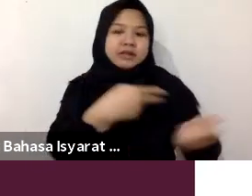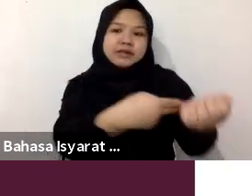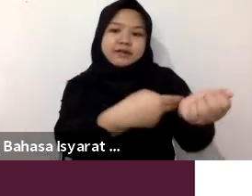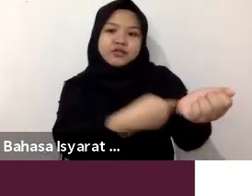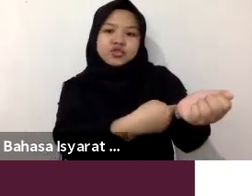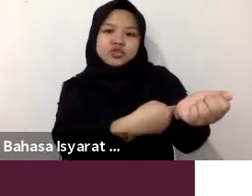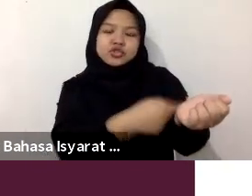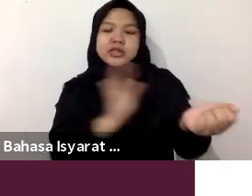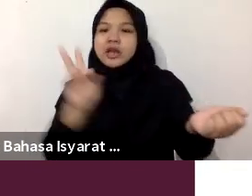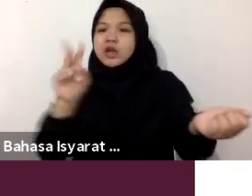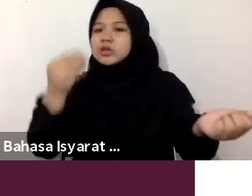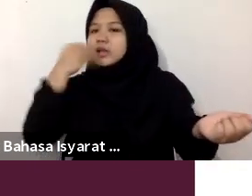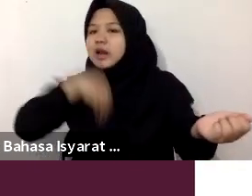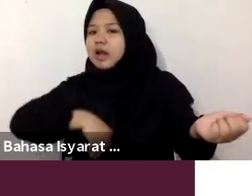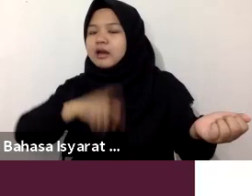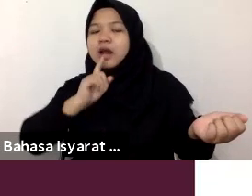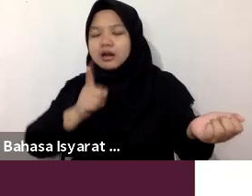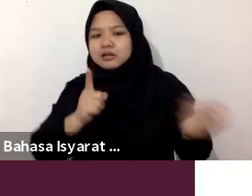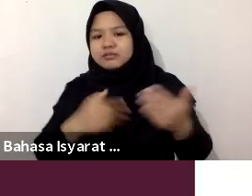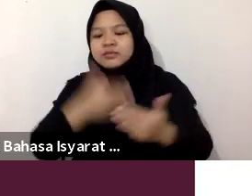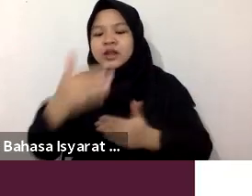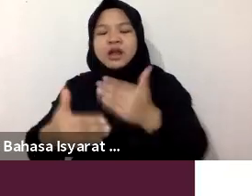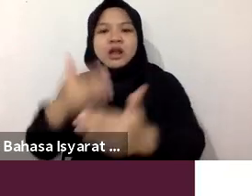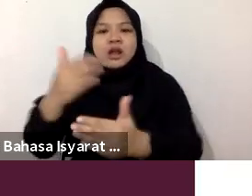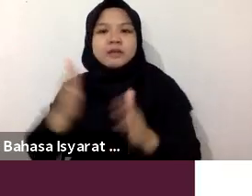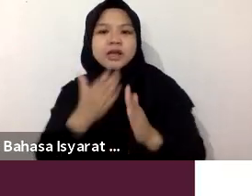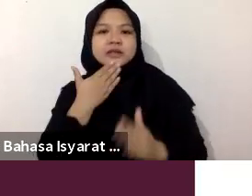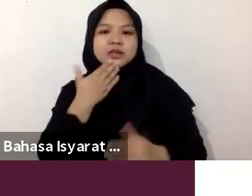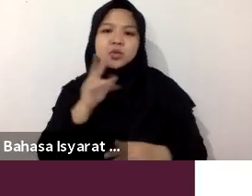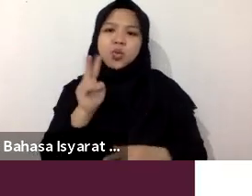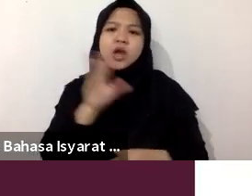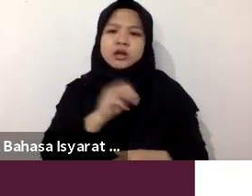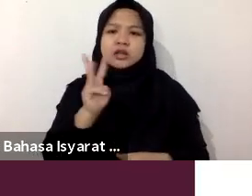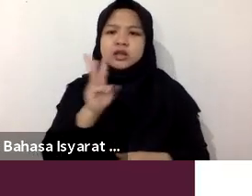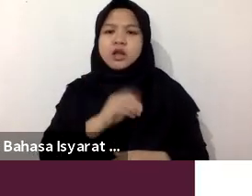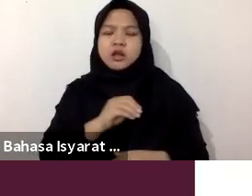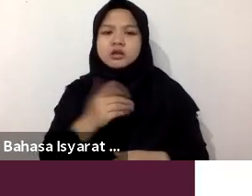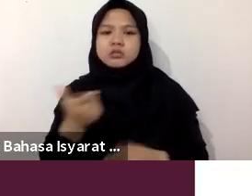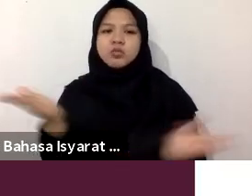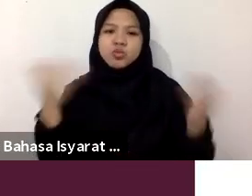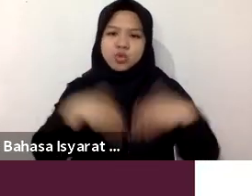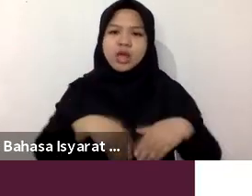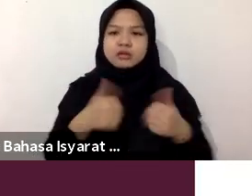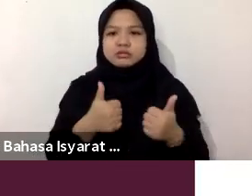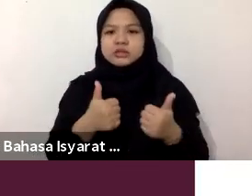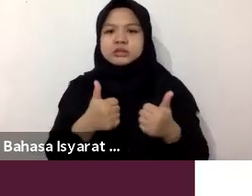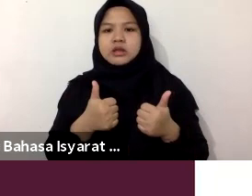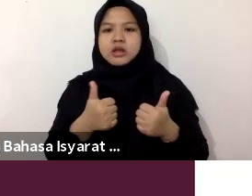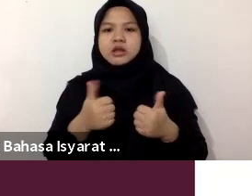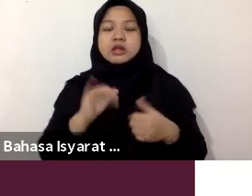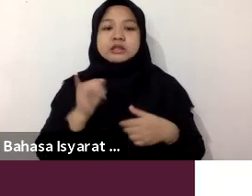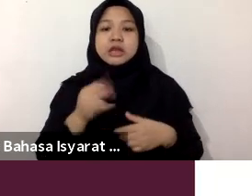harus ditelan. Nanti ada step-stepnya, dan biasanya dirawat 2 atau 3 hari juga. Kalau udah membaik dia pulang gitu. Jadi bagaimanapun